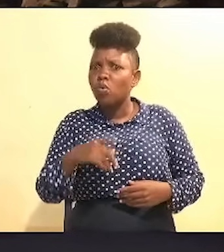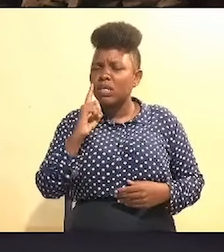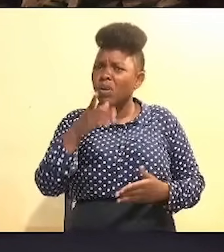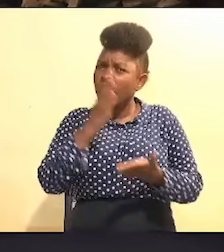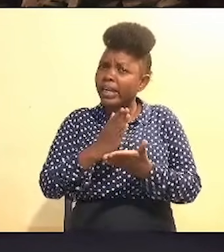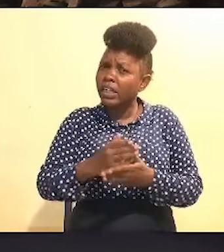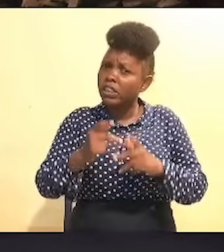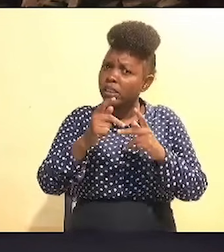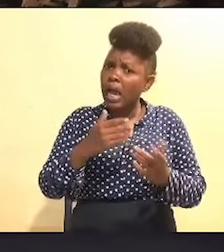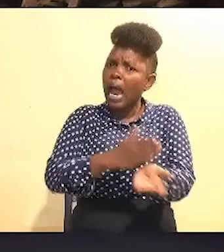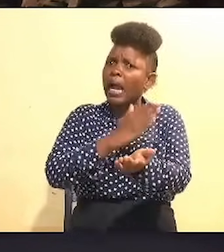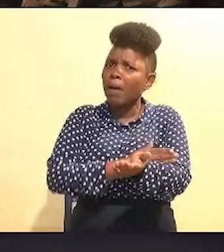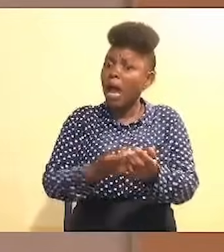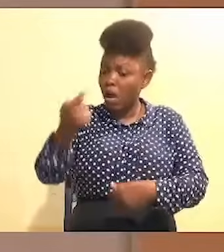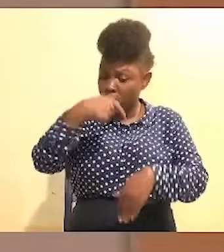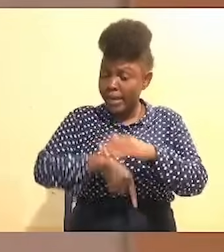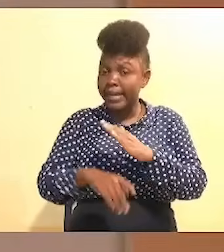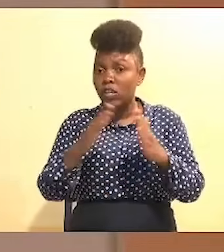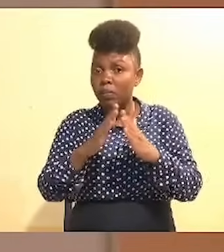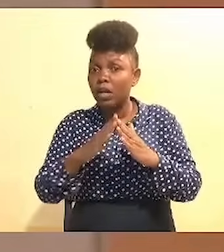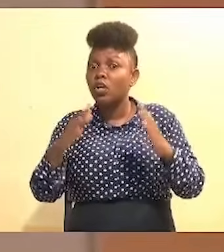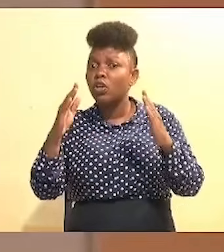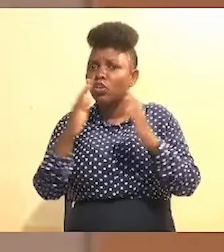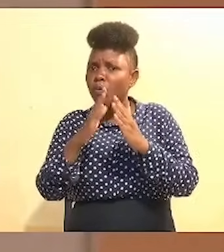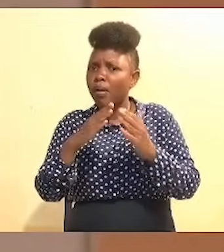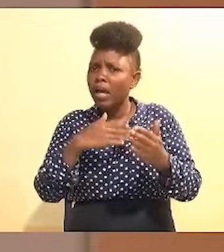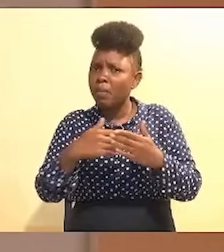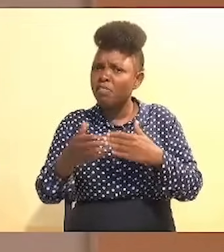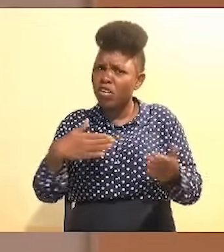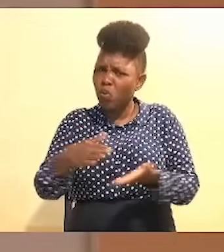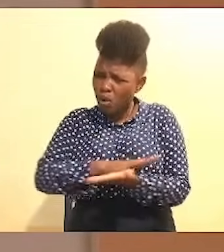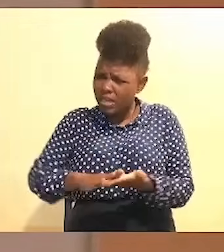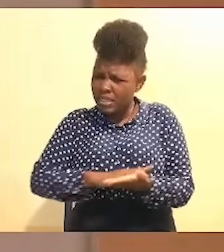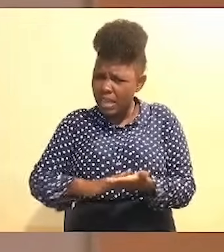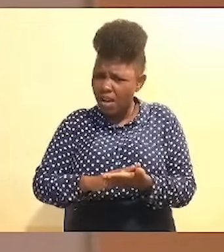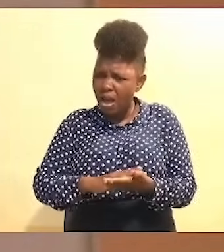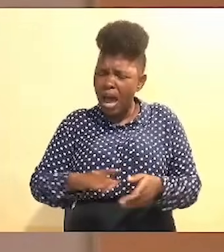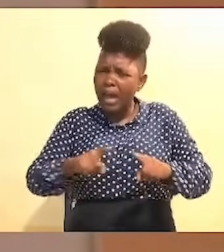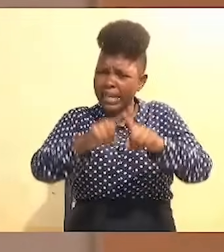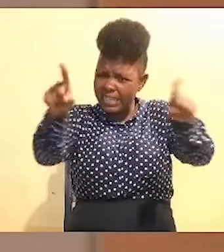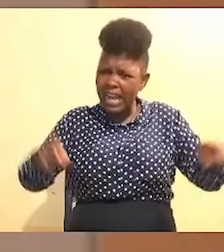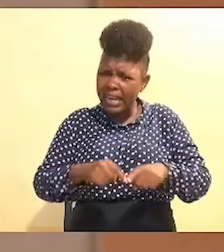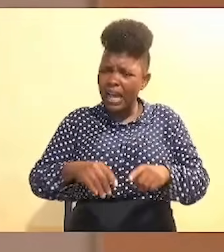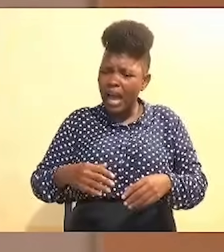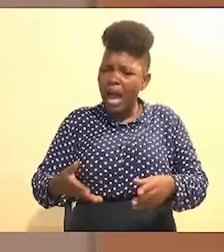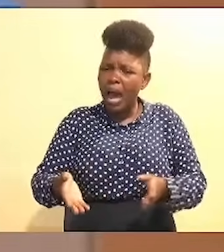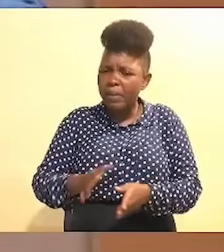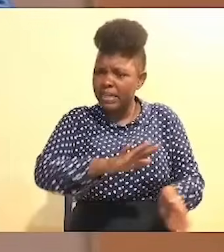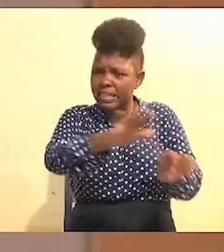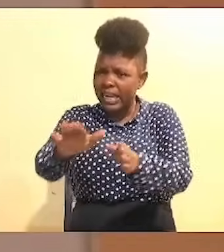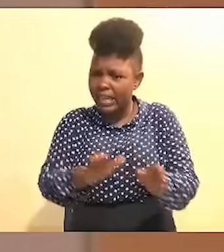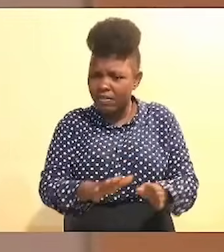anahakikisha kabla hujakanyaga nyumbani pale. Nyumba imefanywa kuwa safi, ametandika vizuri. Umetoka safari,